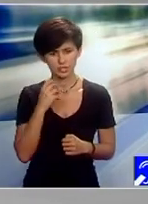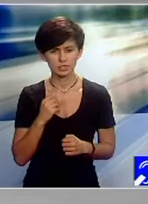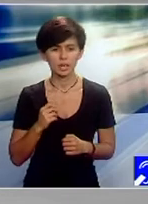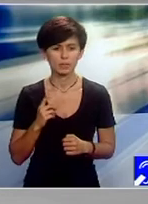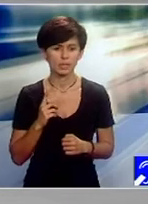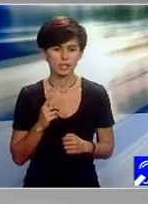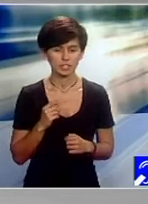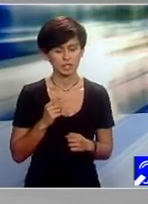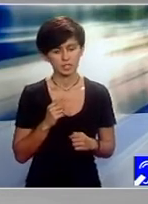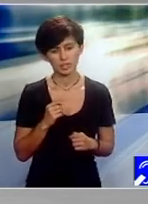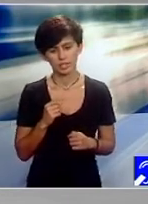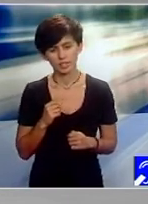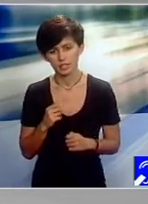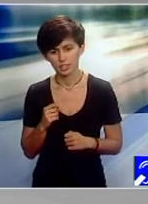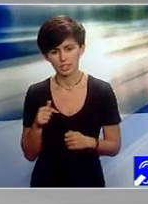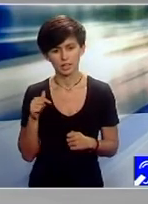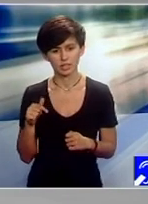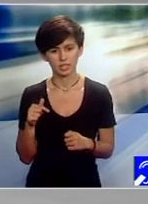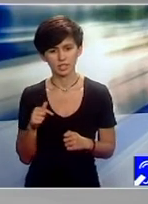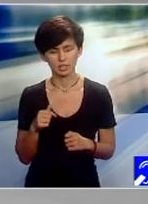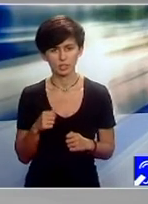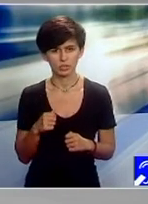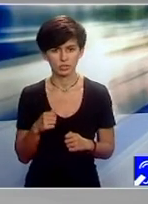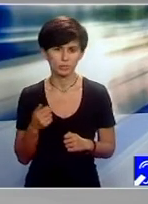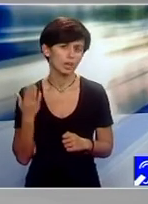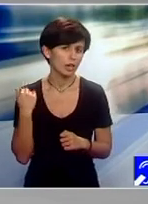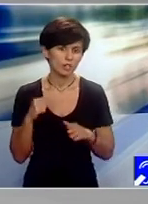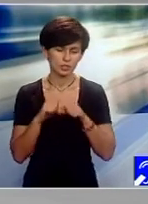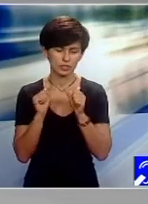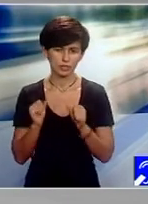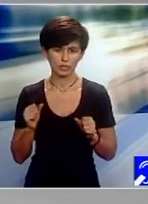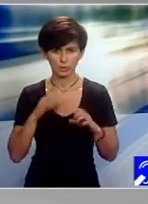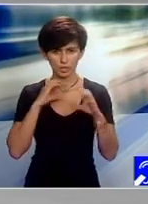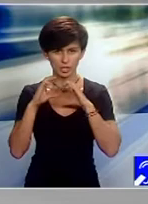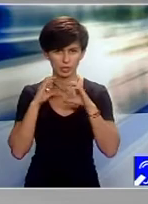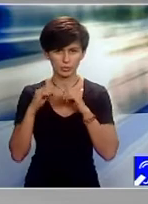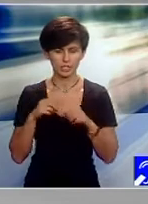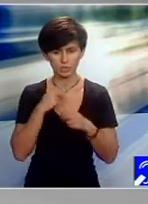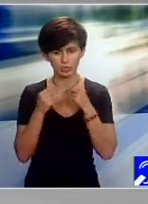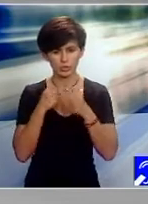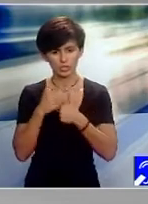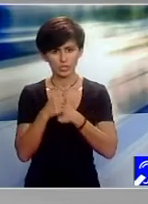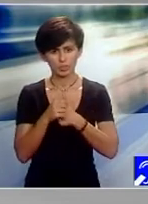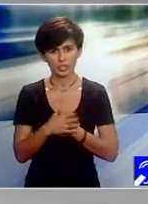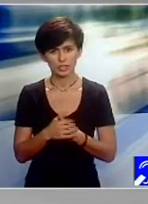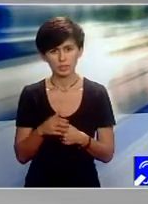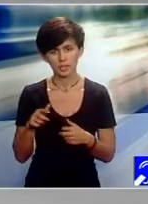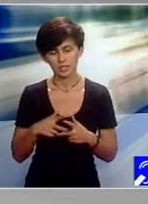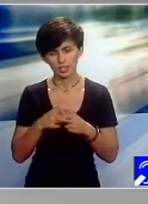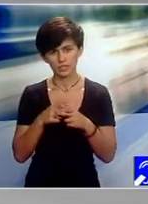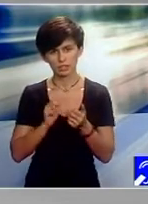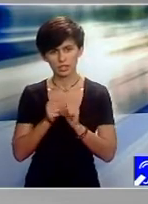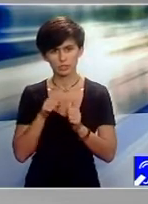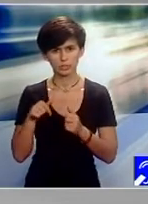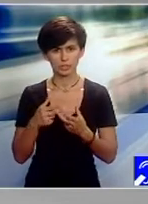și înseamnă un mod de a comunica cu jucătorii, cu prietenii. Deci te-a ajutat mult acest sport. Și